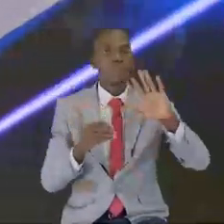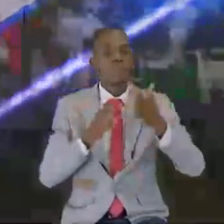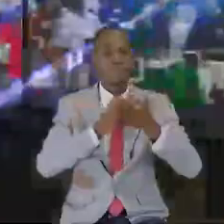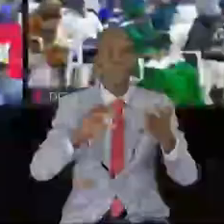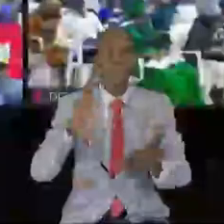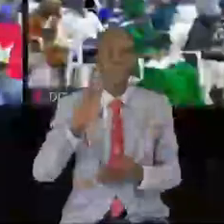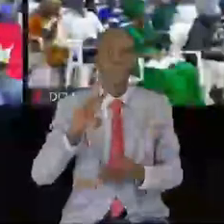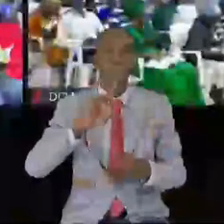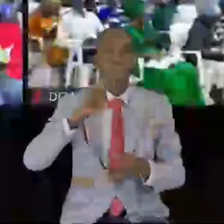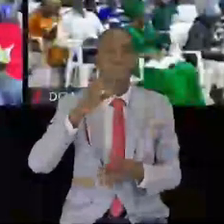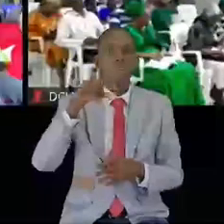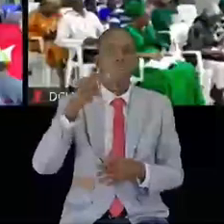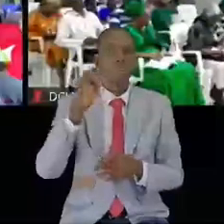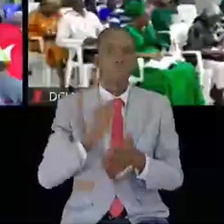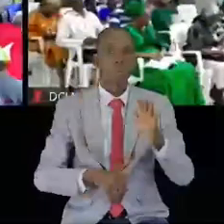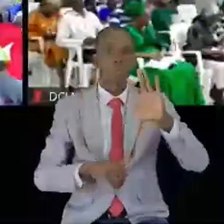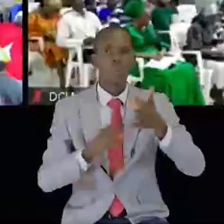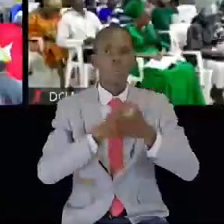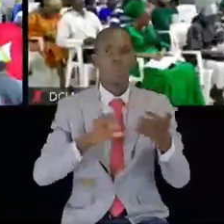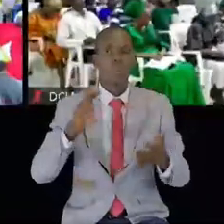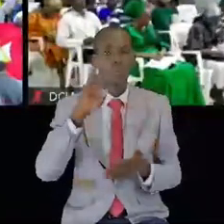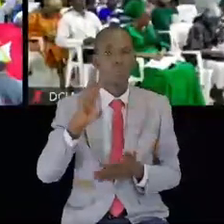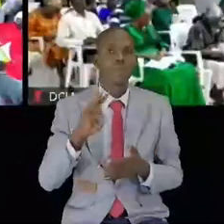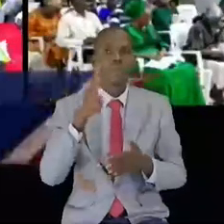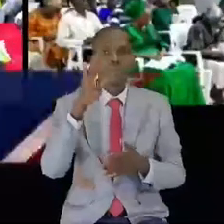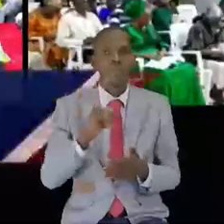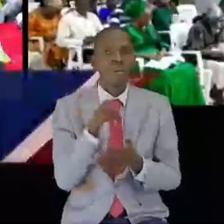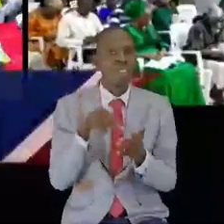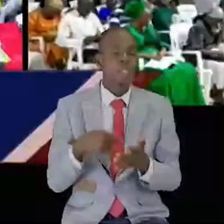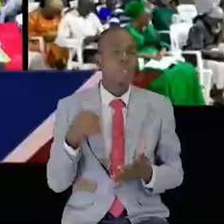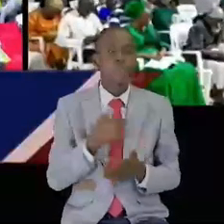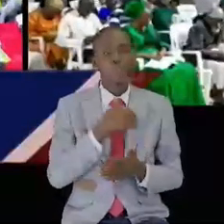2. 1 Jean 5, verset 2.